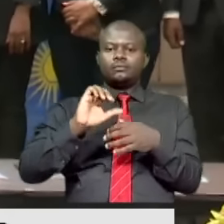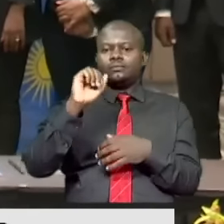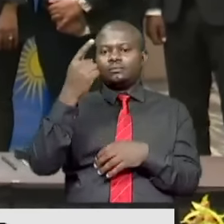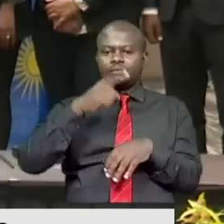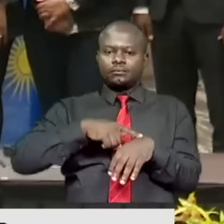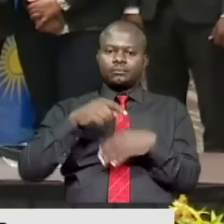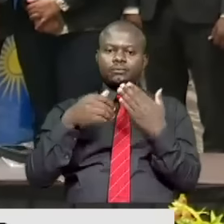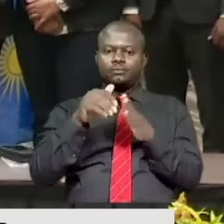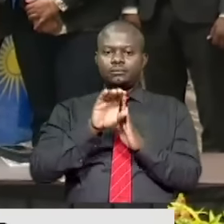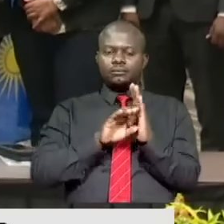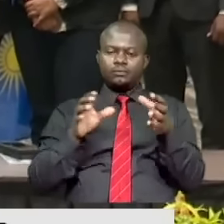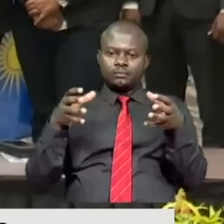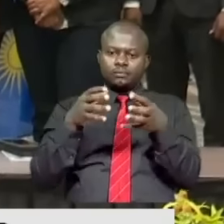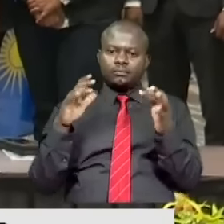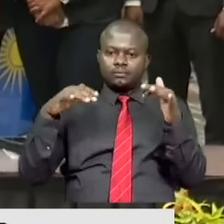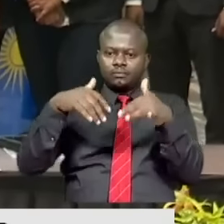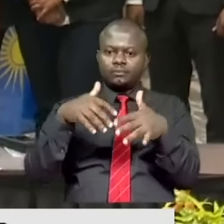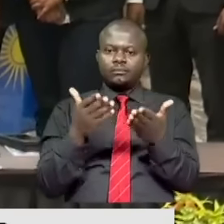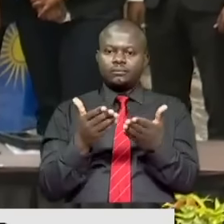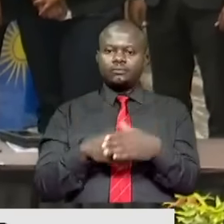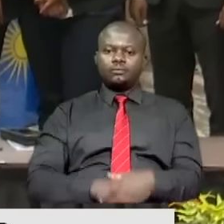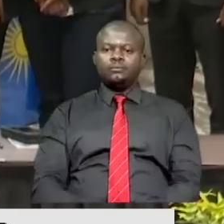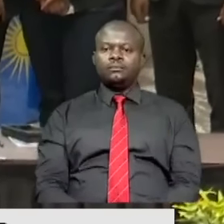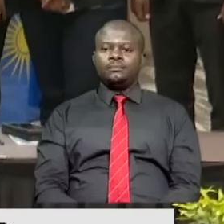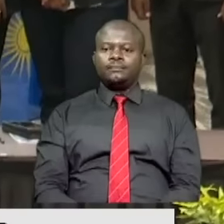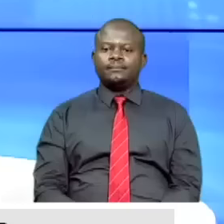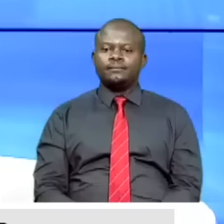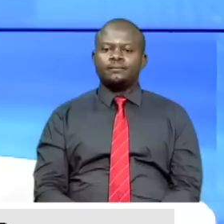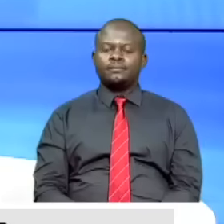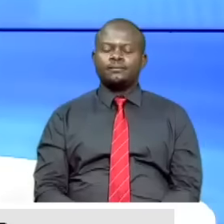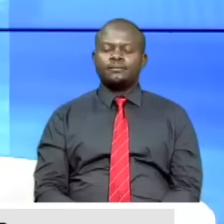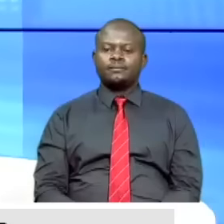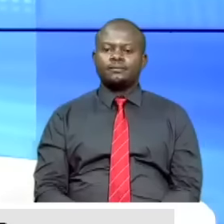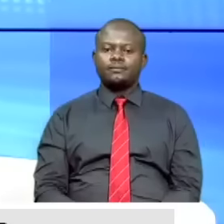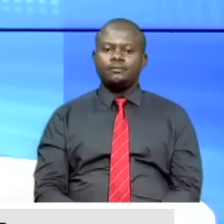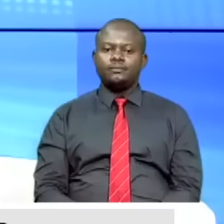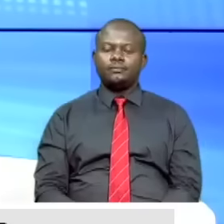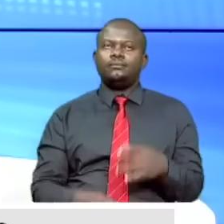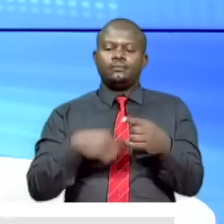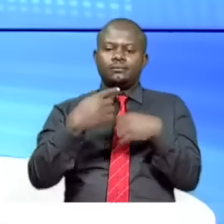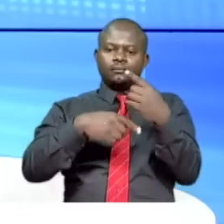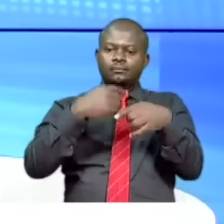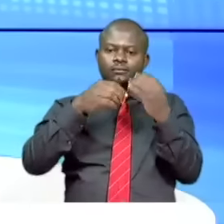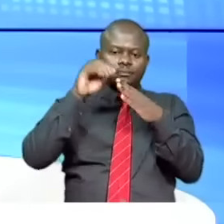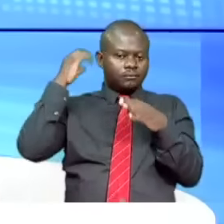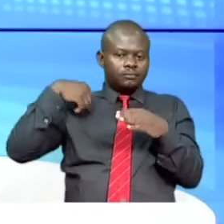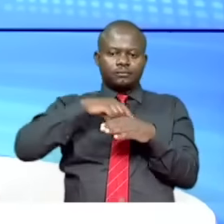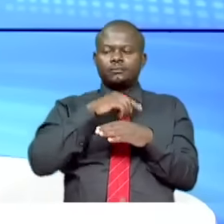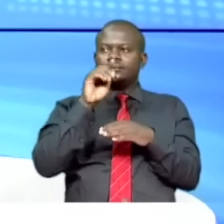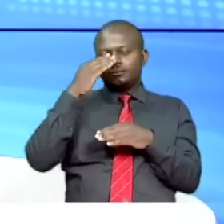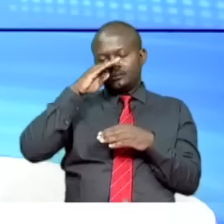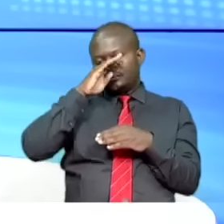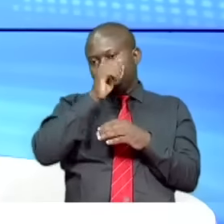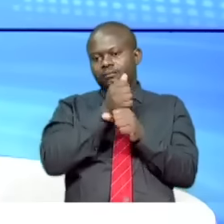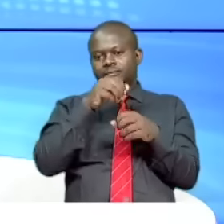iyi komisiyo ihuriweho iteranye. Ntete Olive, i Kigali. Turakomeza amakuru yacu tujya Nyanza, aha